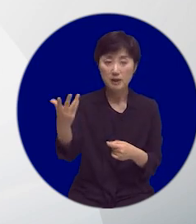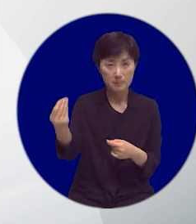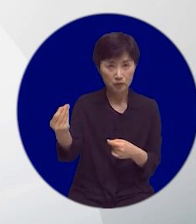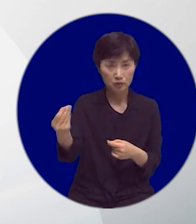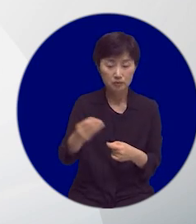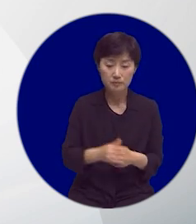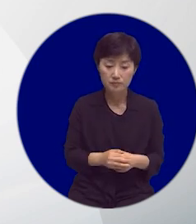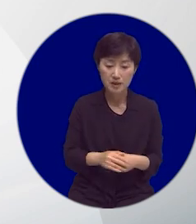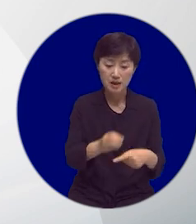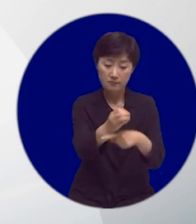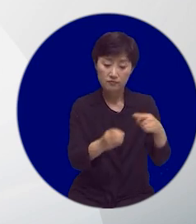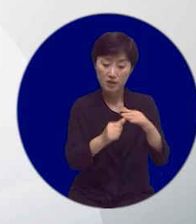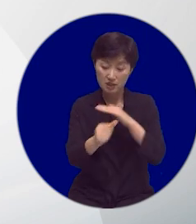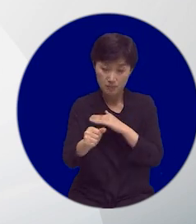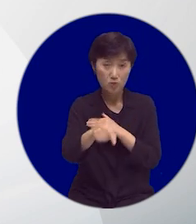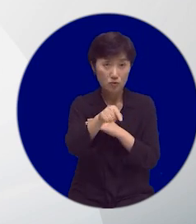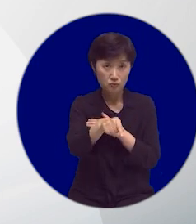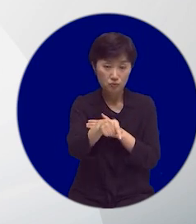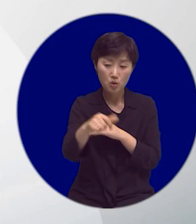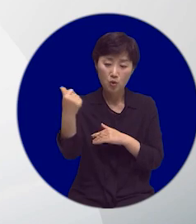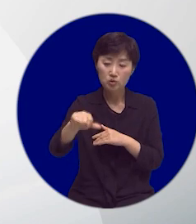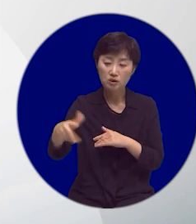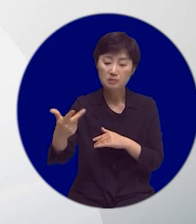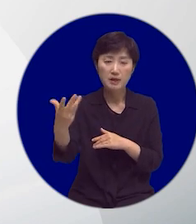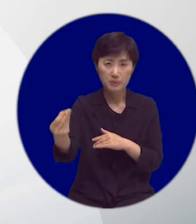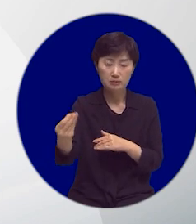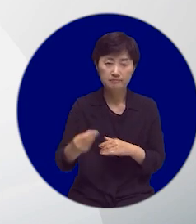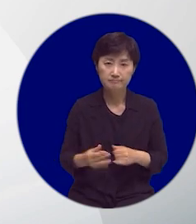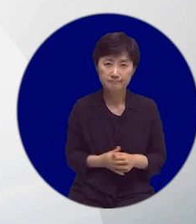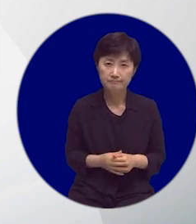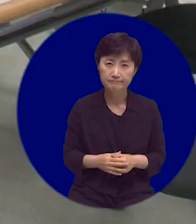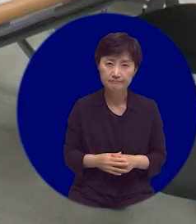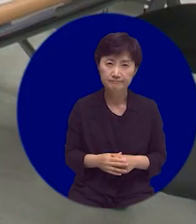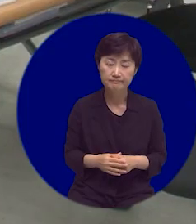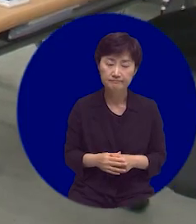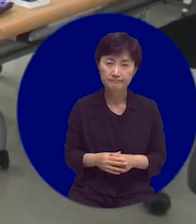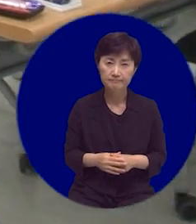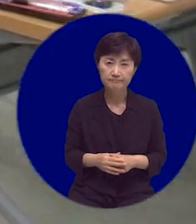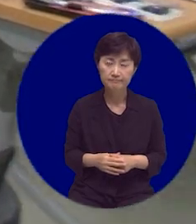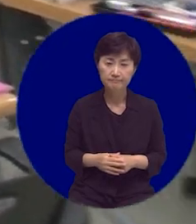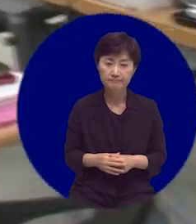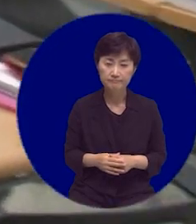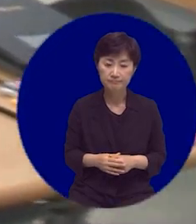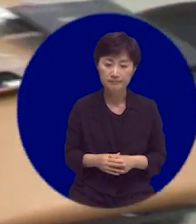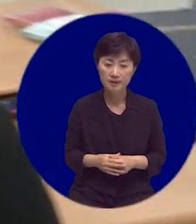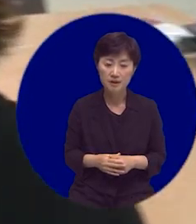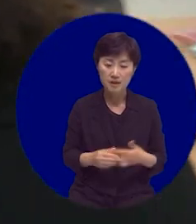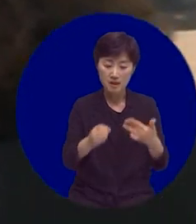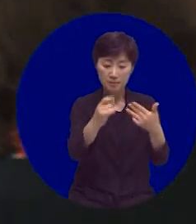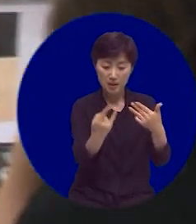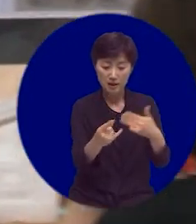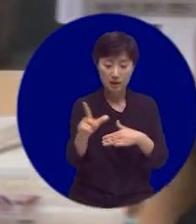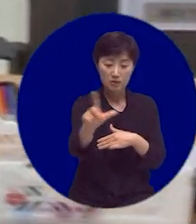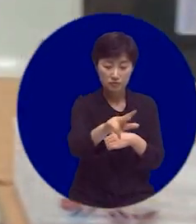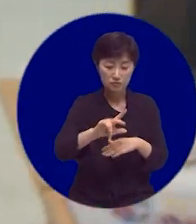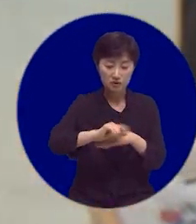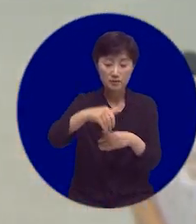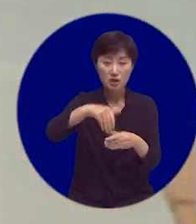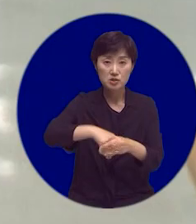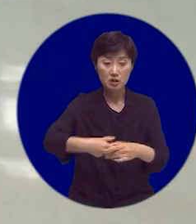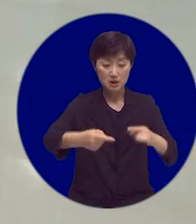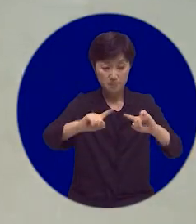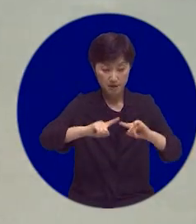원, 비례대표 구시군 의원 선거는 5,700만 원입니다. 한편 제8회 전국동시지방선거에